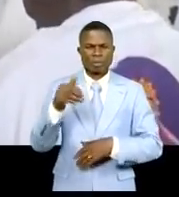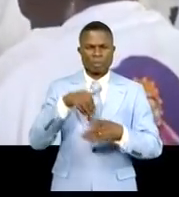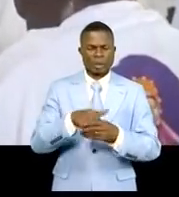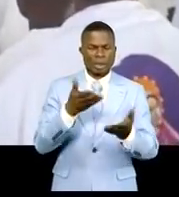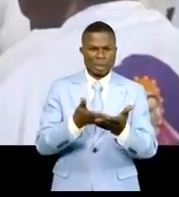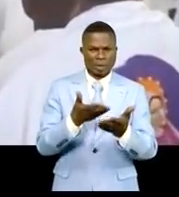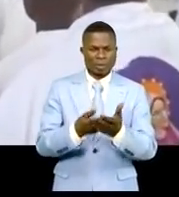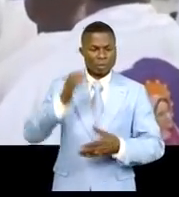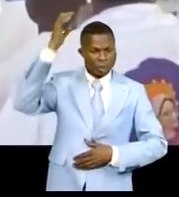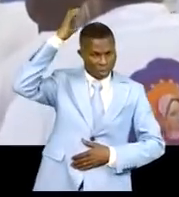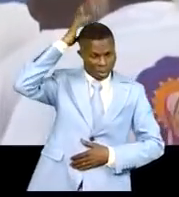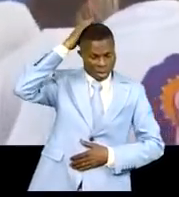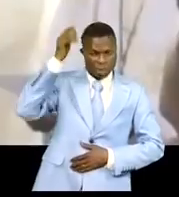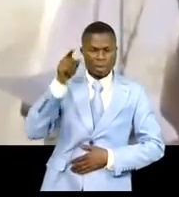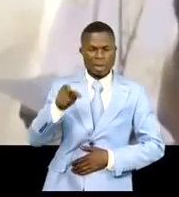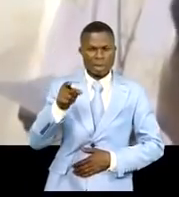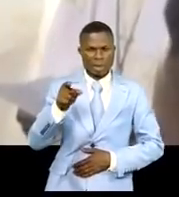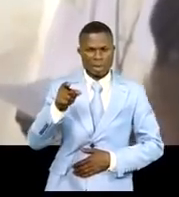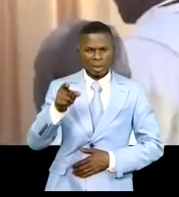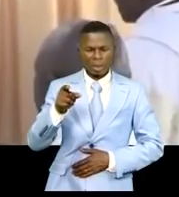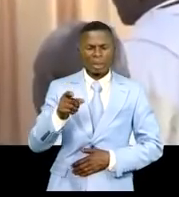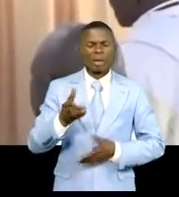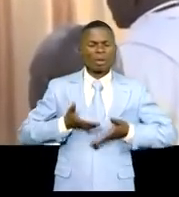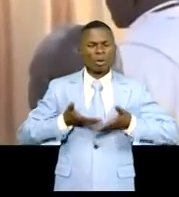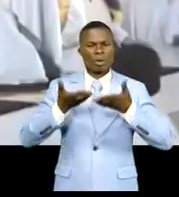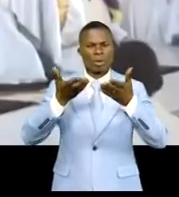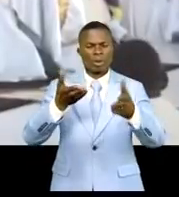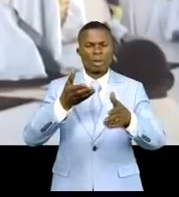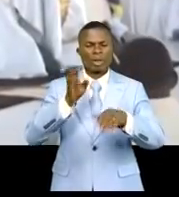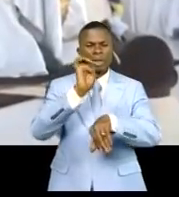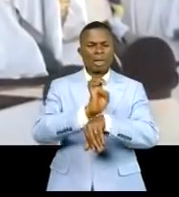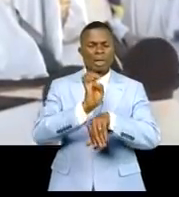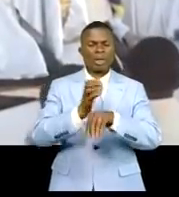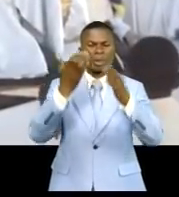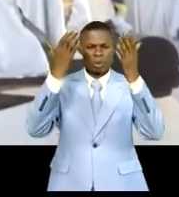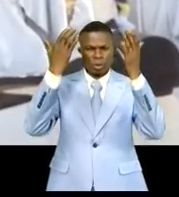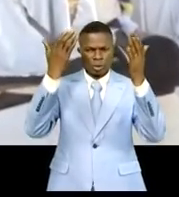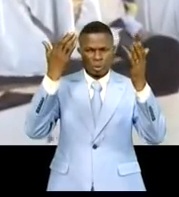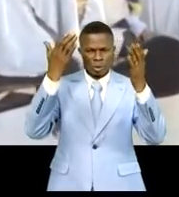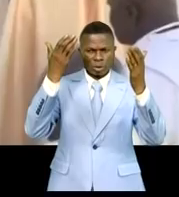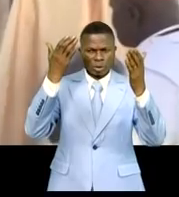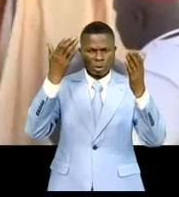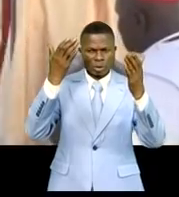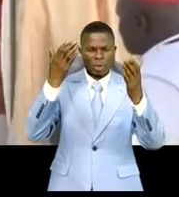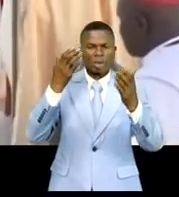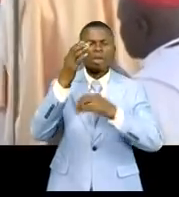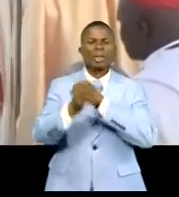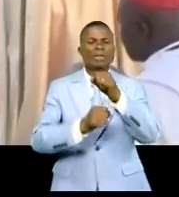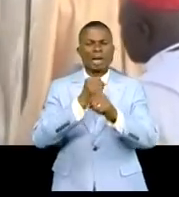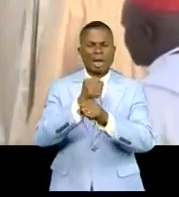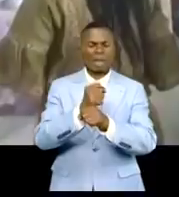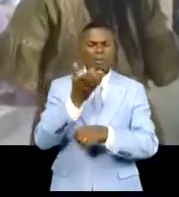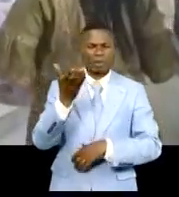desquels l'archevêque Jérôme Mulambwe a consacré le temple de Dieu qui souffle sur ses trois bougies